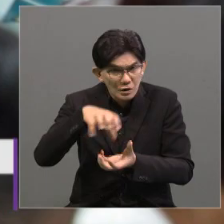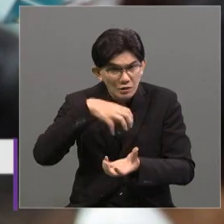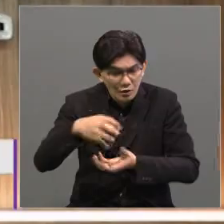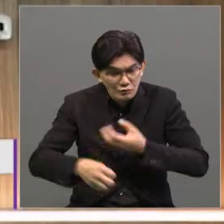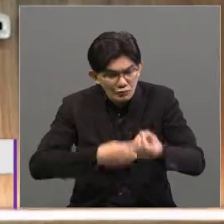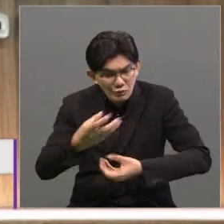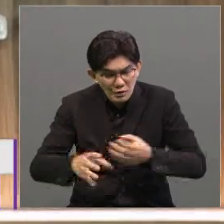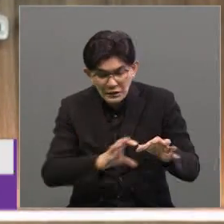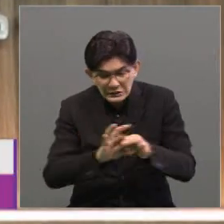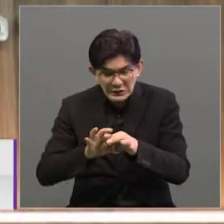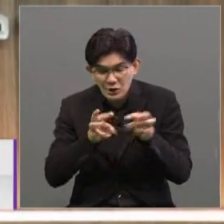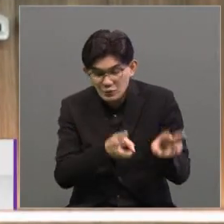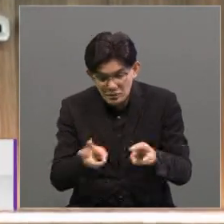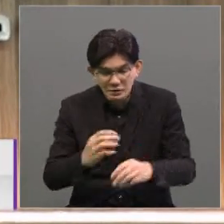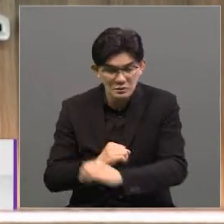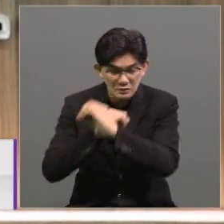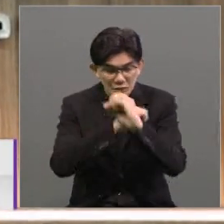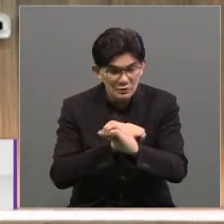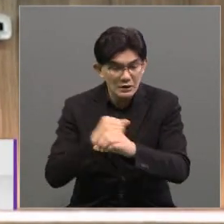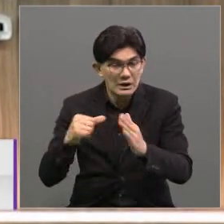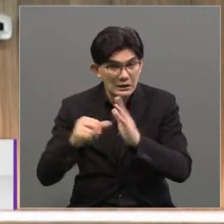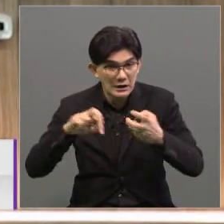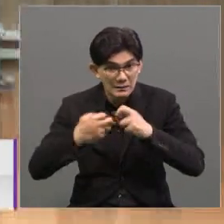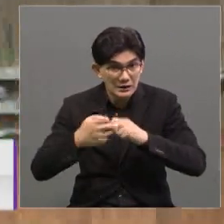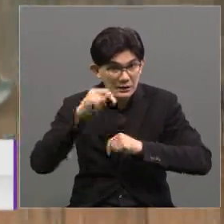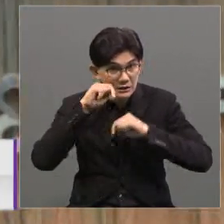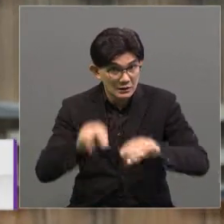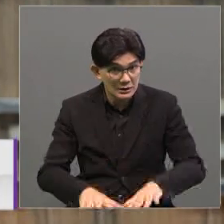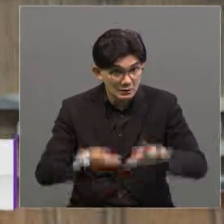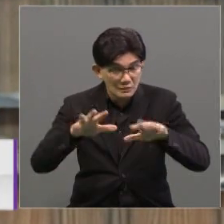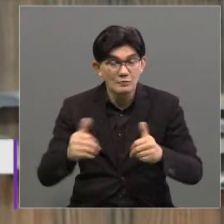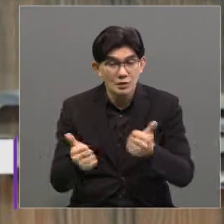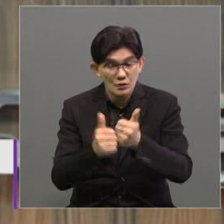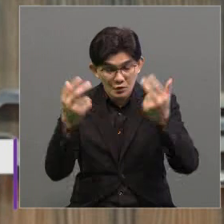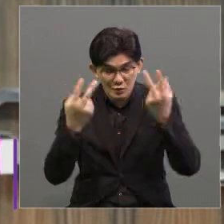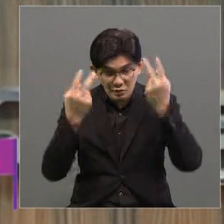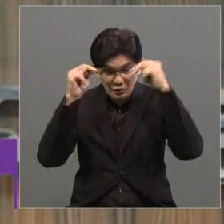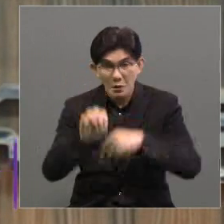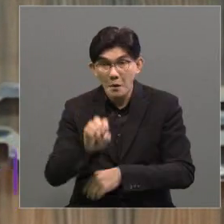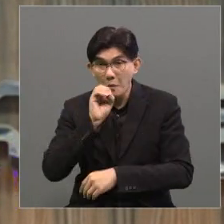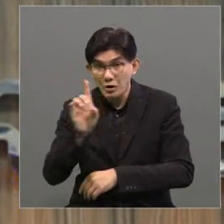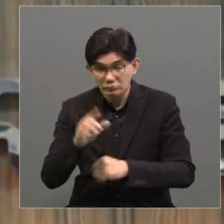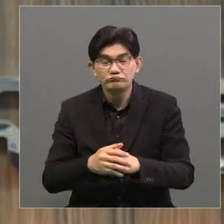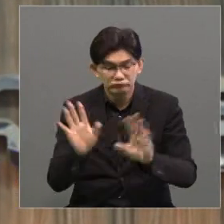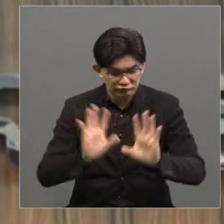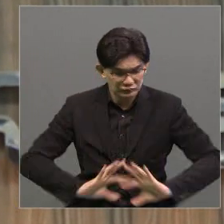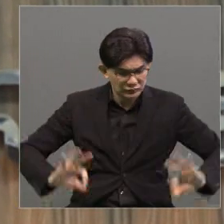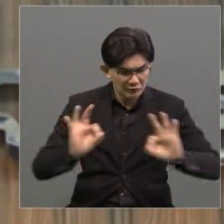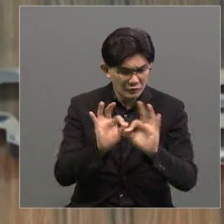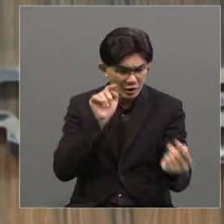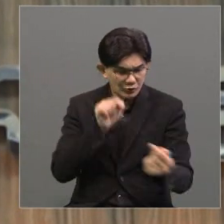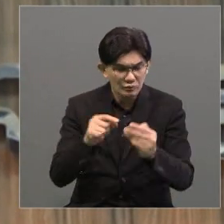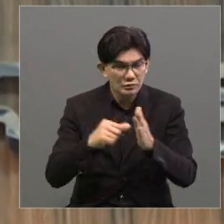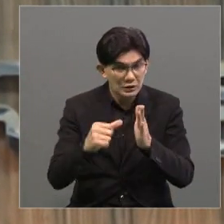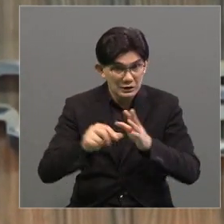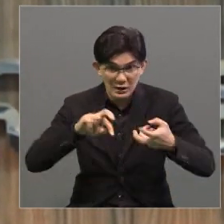นเกี่ยวกับแนวทางการป้องกันแก้ไขปัญหาน้ำท่วมนะครับรองนายกก็บอกว่าท่านนายกเศรษฐาเนี่ยให้ความสำคัญในการ